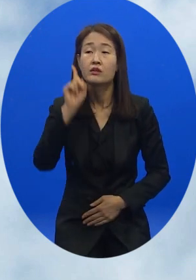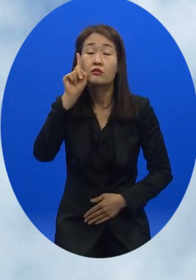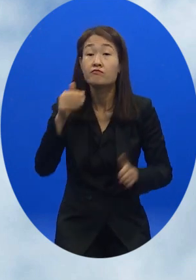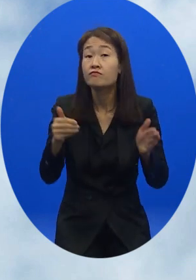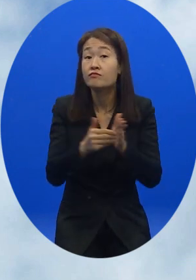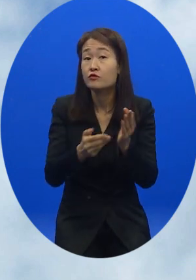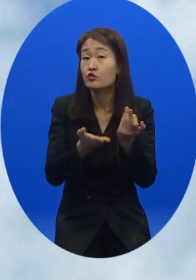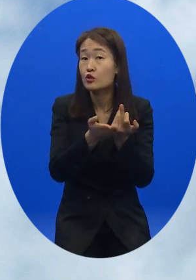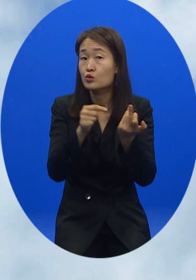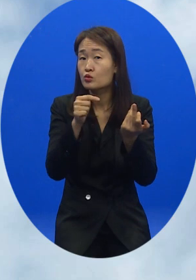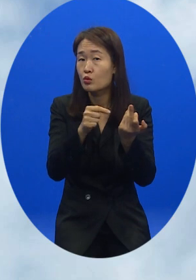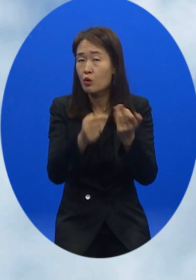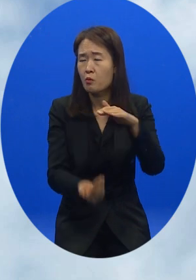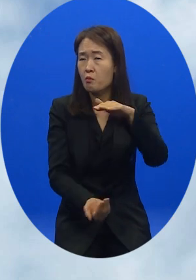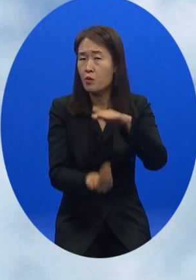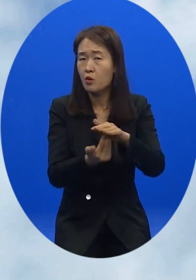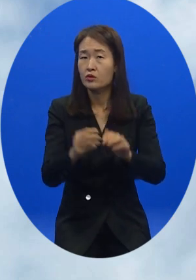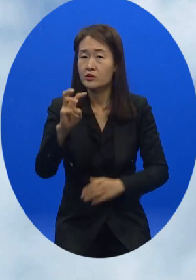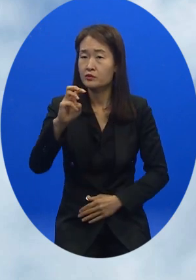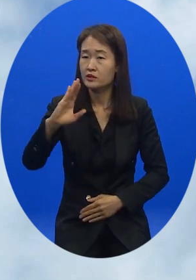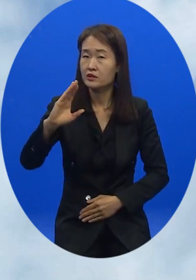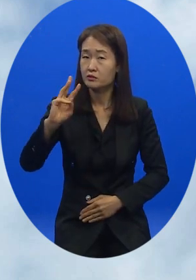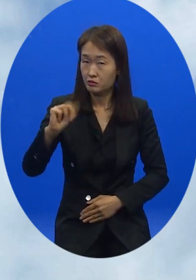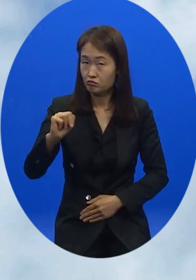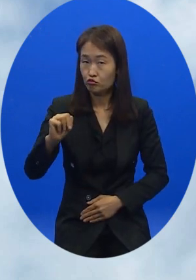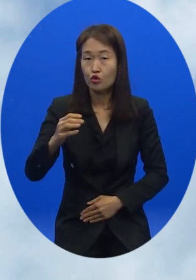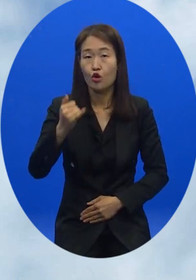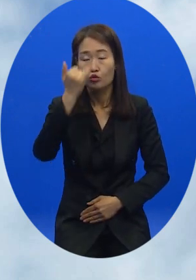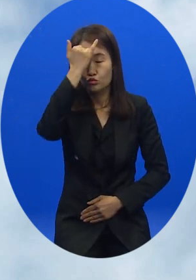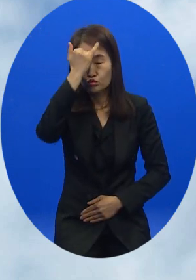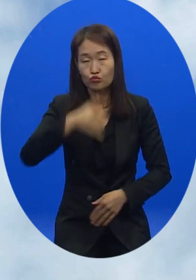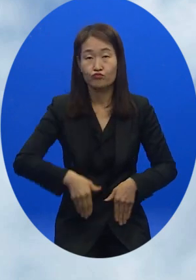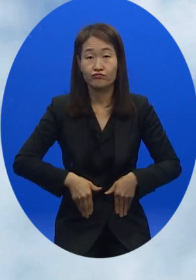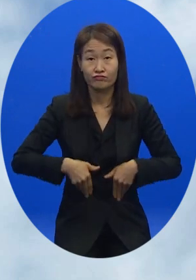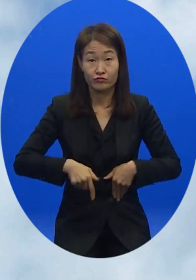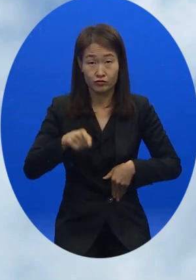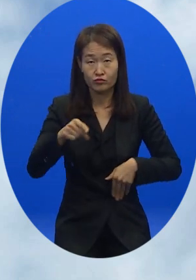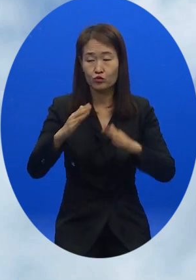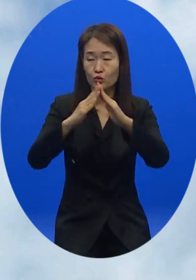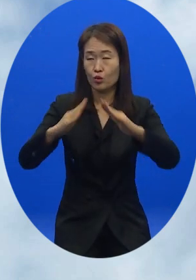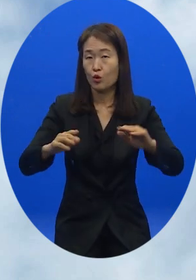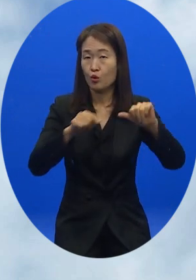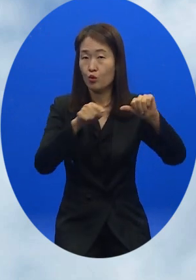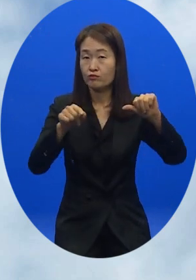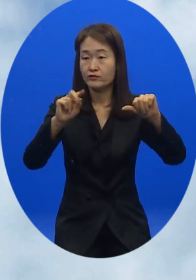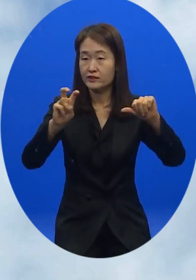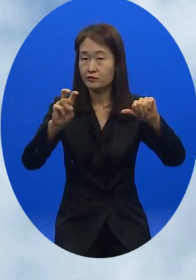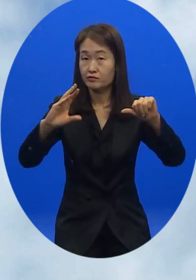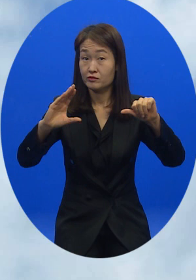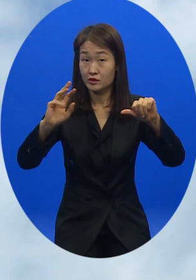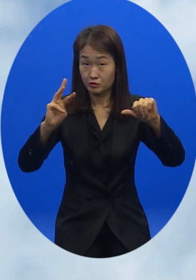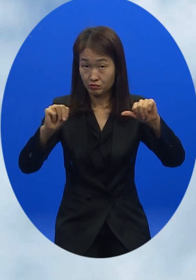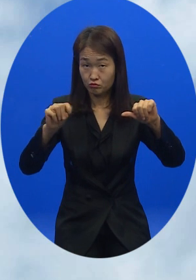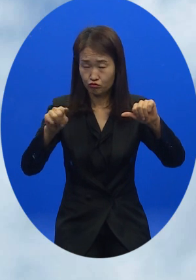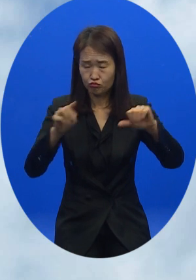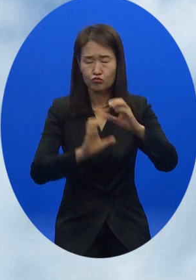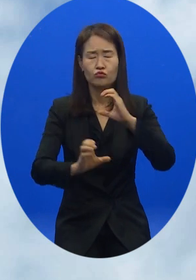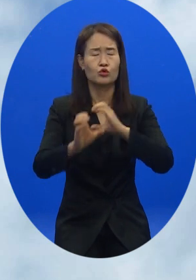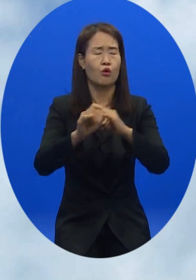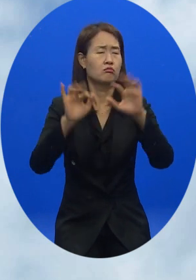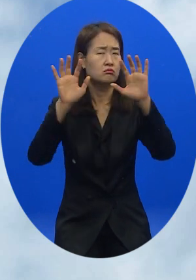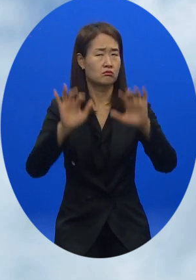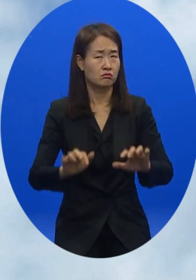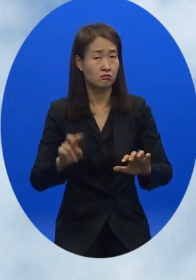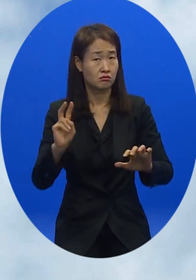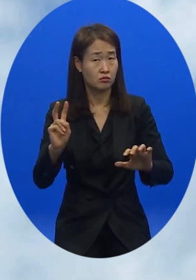내일까지 제주 산간에 최고 30cm, 충남 서해안과 호남 지역에 5에서 20cm의 눈이 더